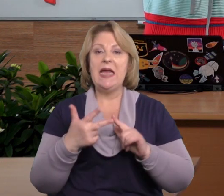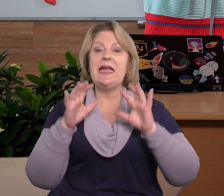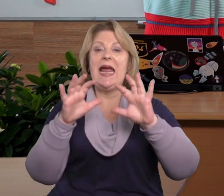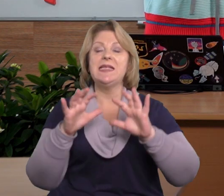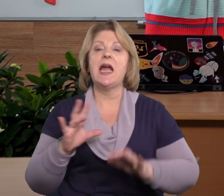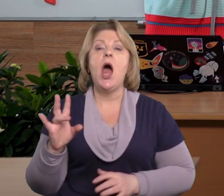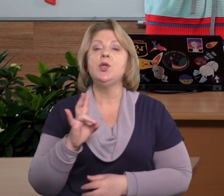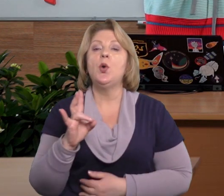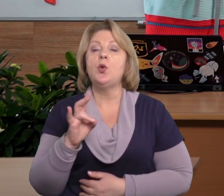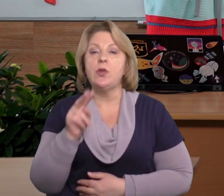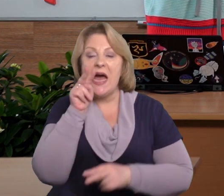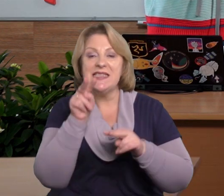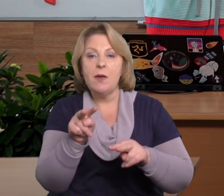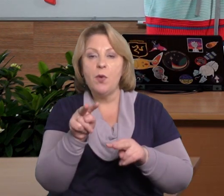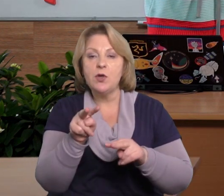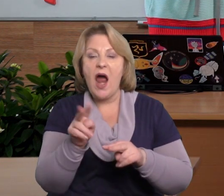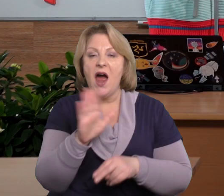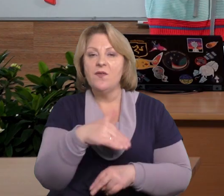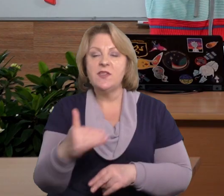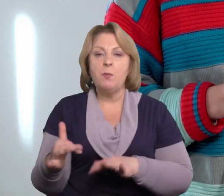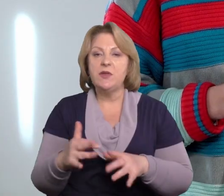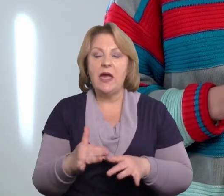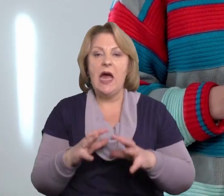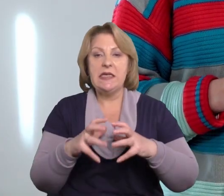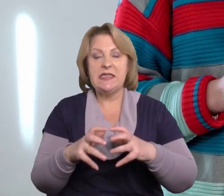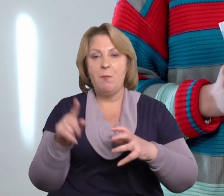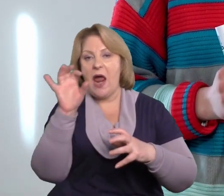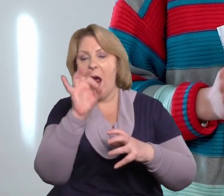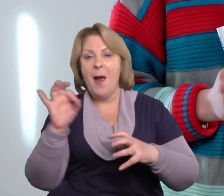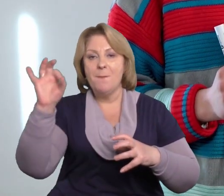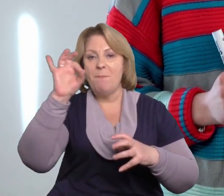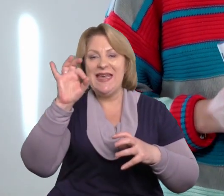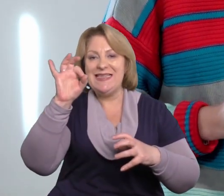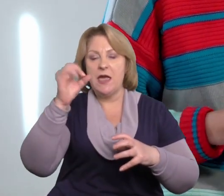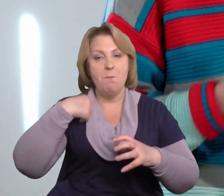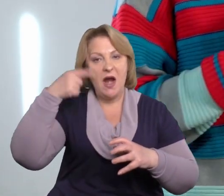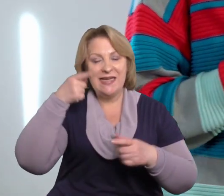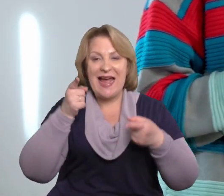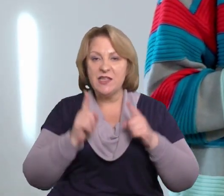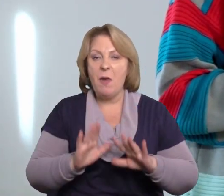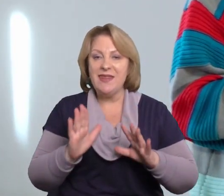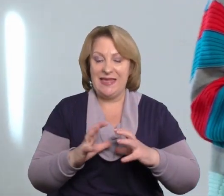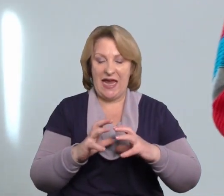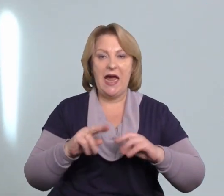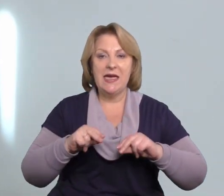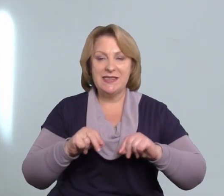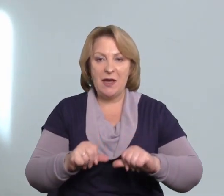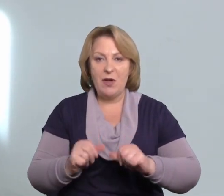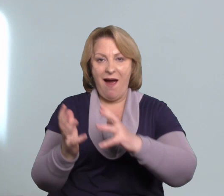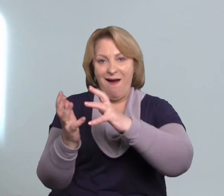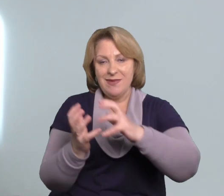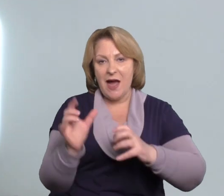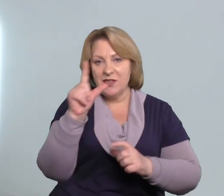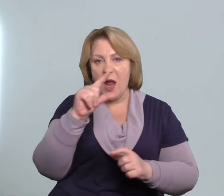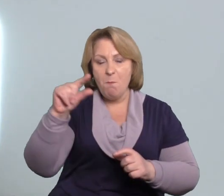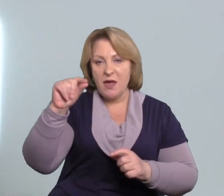закон Ньютона ми спостерігаємо і на взаємодії Земля-Місяць. Тобто ми знаємо, що насправді не лише Земля тягне на себе Місяць,